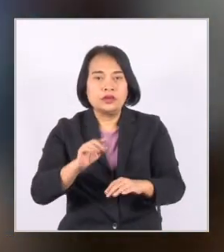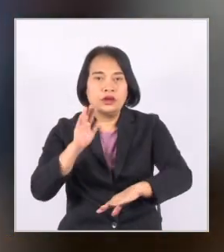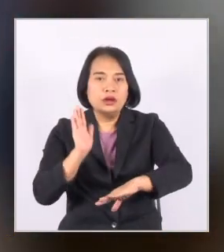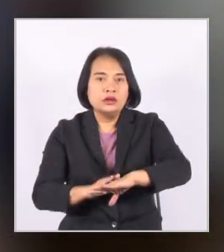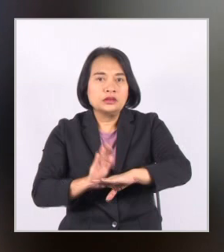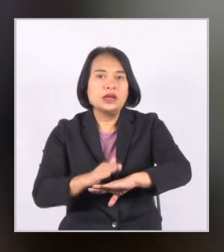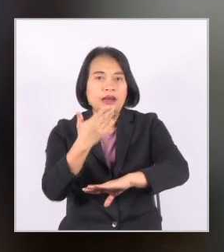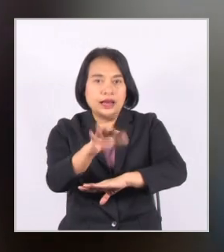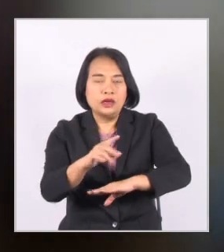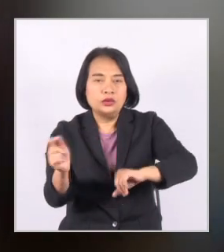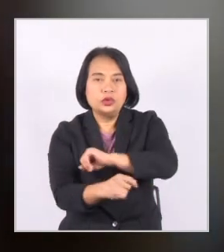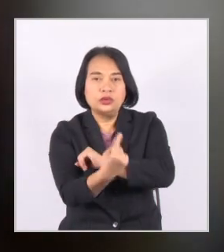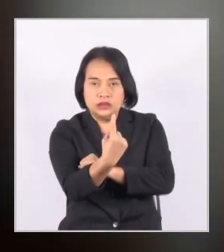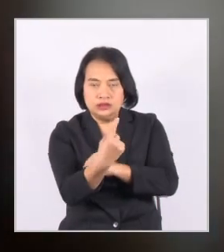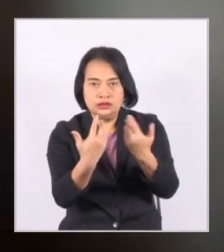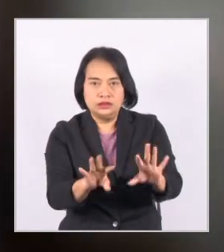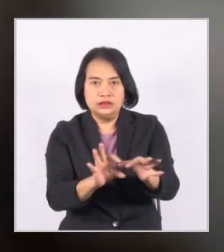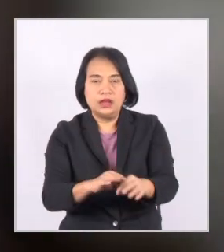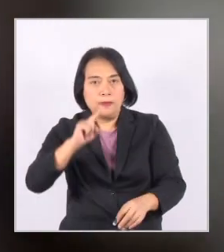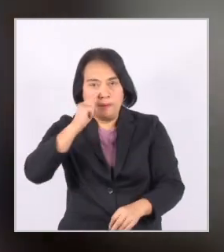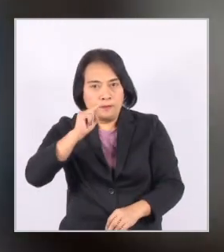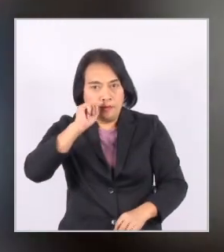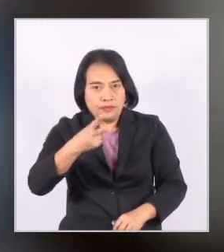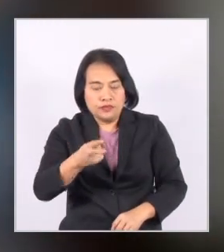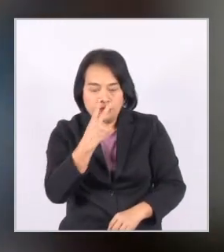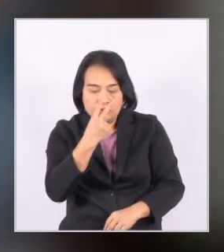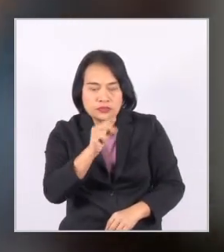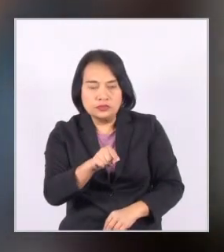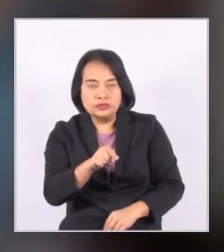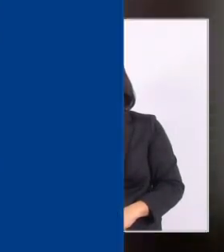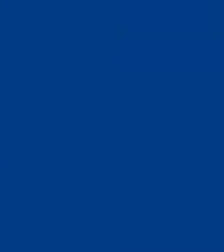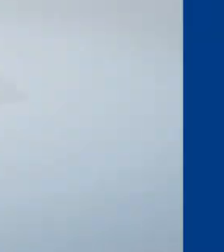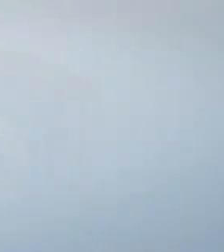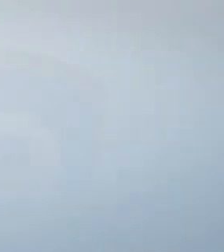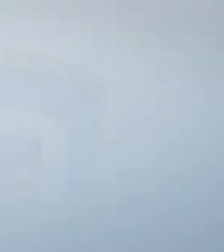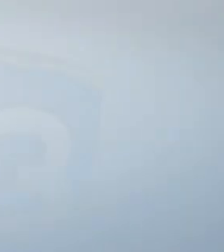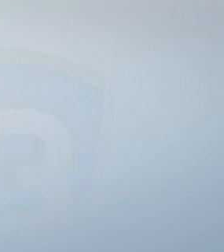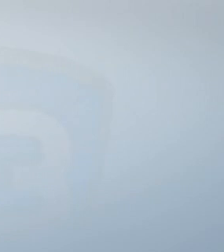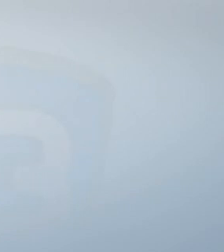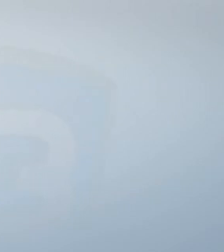วเดี๋ยวหลังจากนี้ถ้าเกิดขึ้นซ้ำอีกก็เดี๋ยวว่ากันไป นี่อ้าว